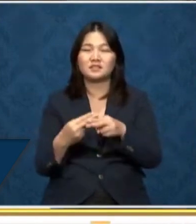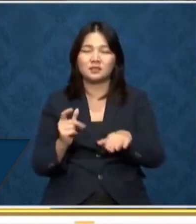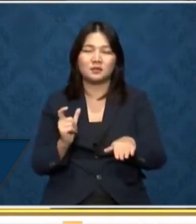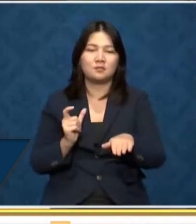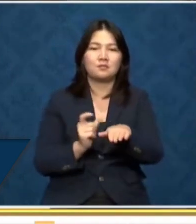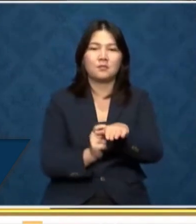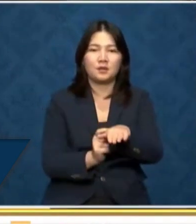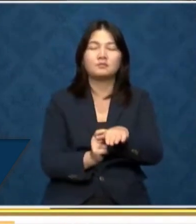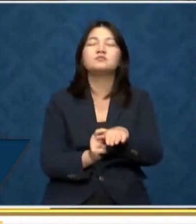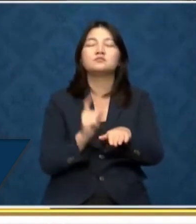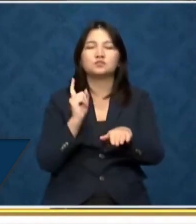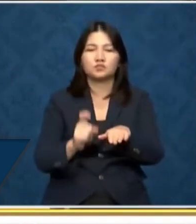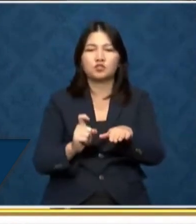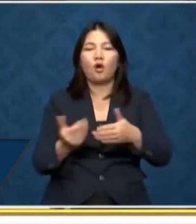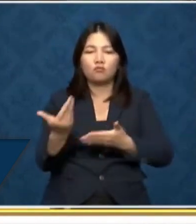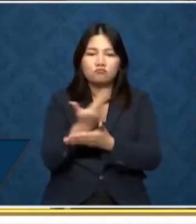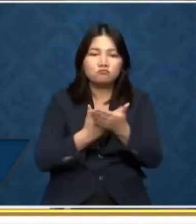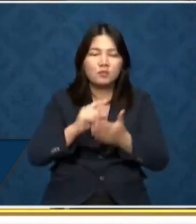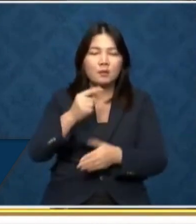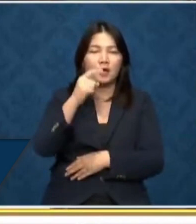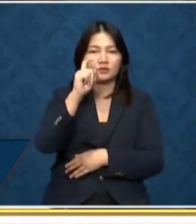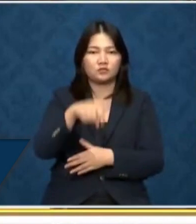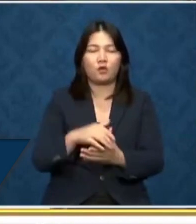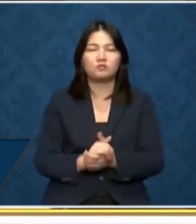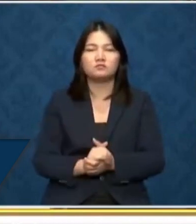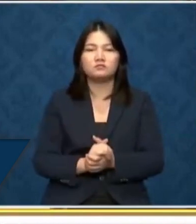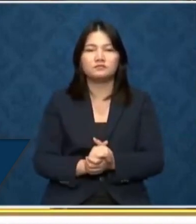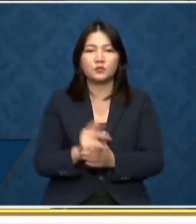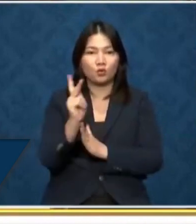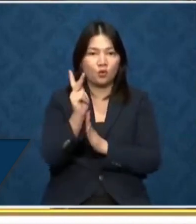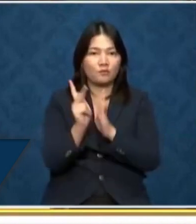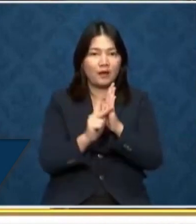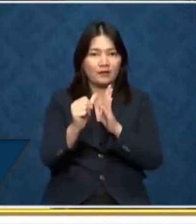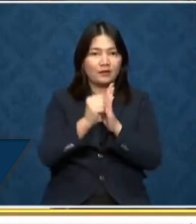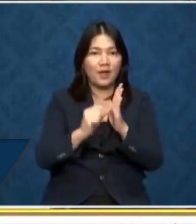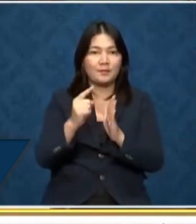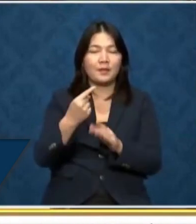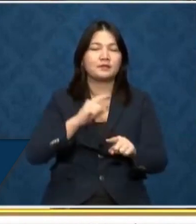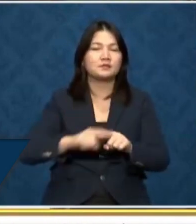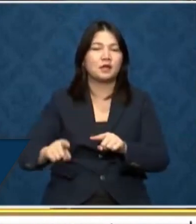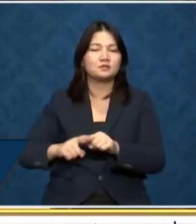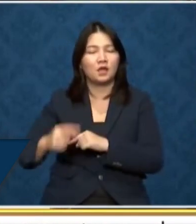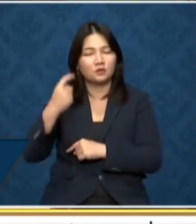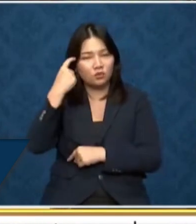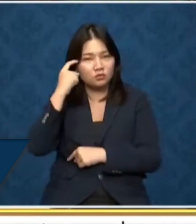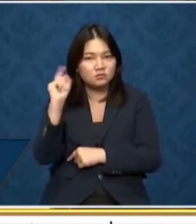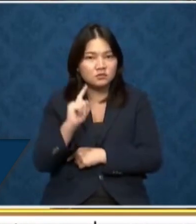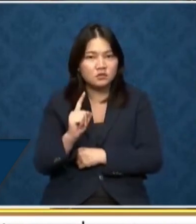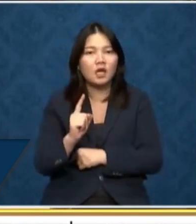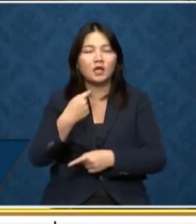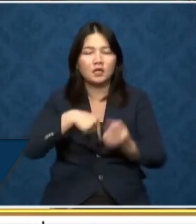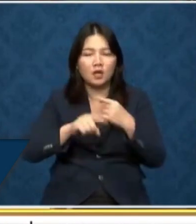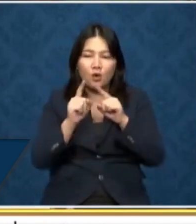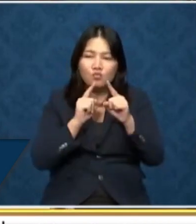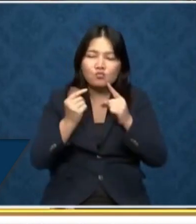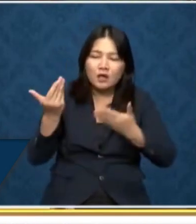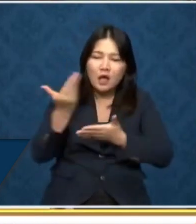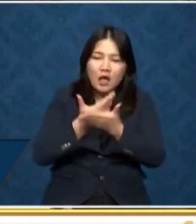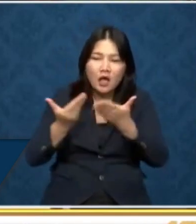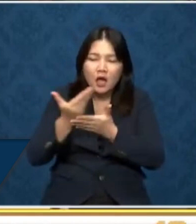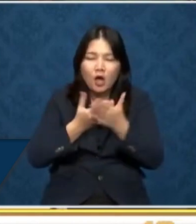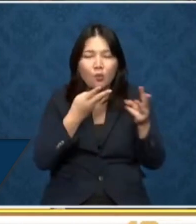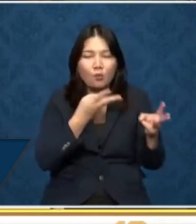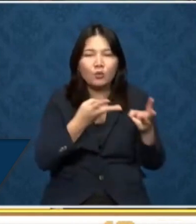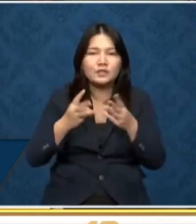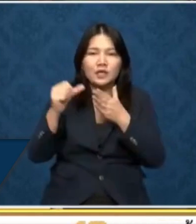จารณาด้วยพร้อมทั้งให้มีการติดตามความคืบหน้าปัญหาที่เกิดขึ้นอย่างใกล้ชิดและศึกษาหาแนวทางในการแก้ไข